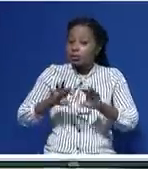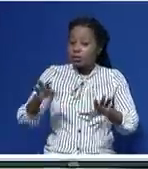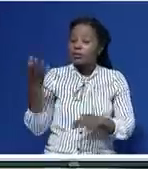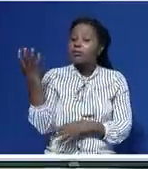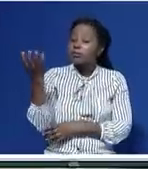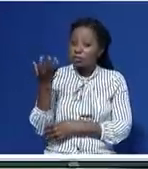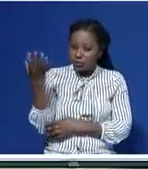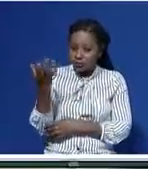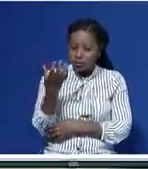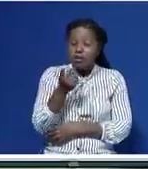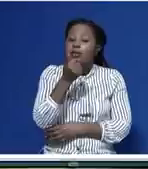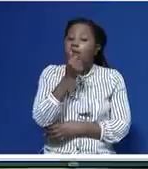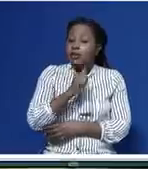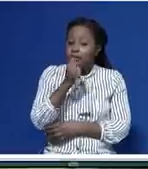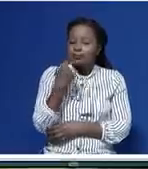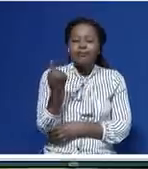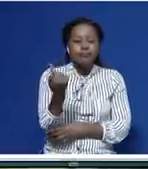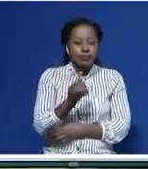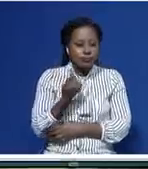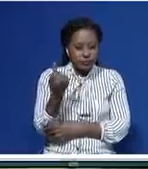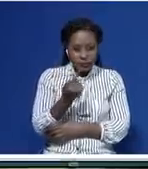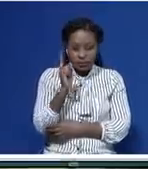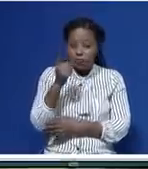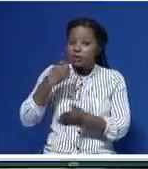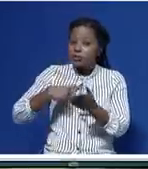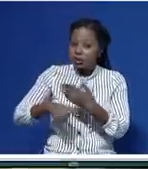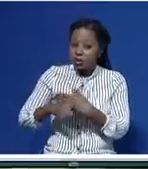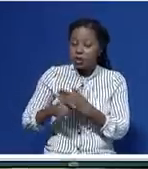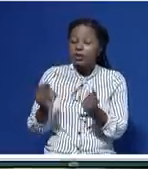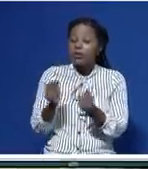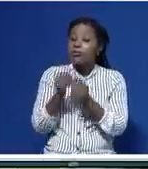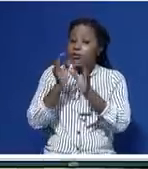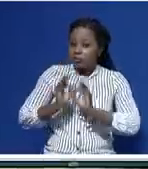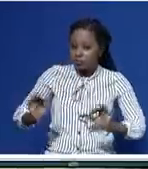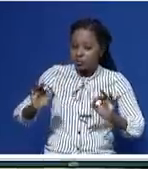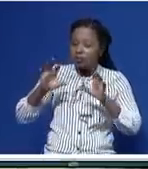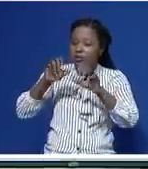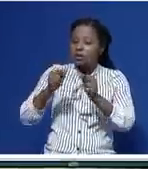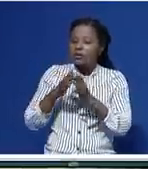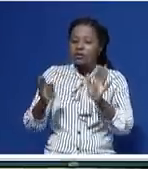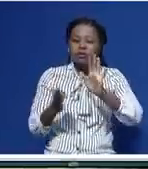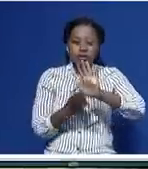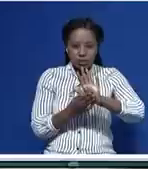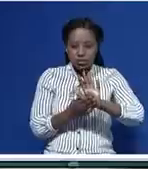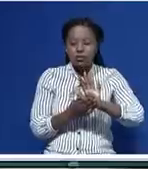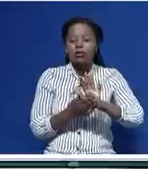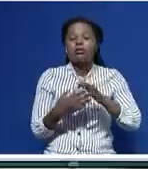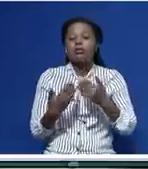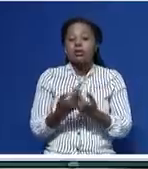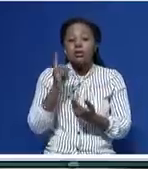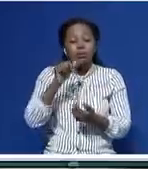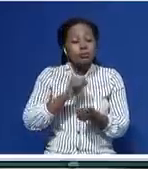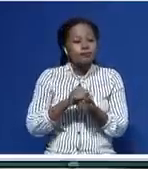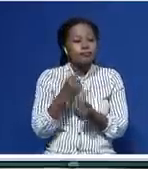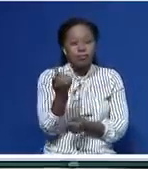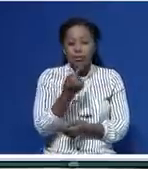ya kijamii, ni Azam TV pekee ambayo imeingia katika 10 bora ikishika nafasi ya 9, huku ikiwa